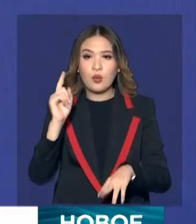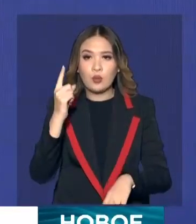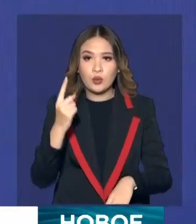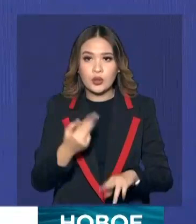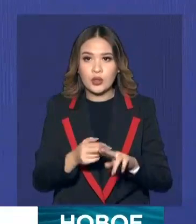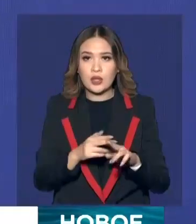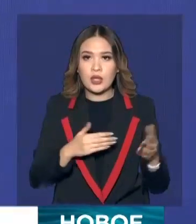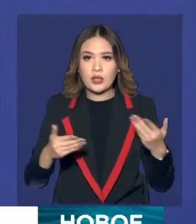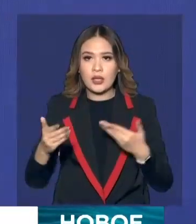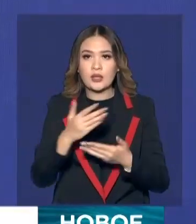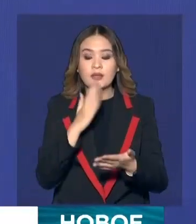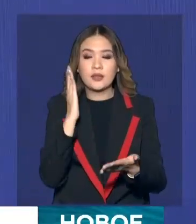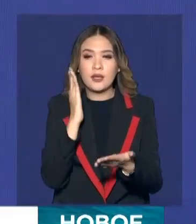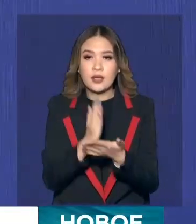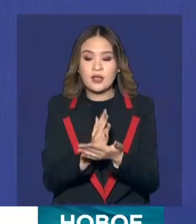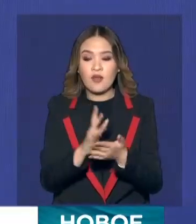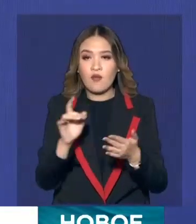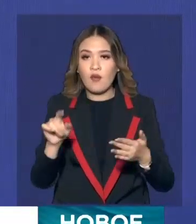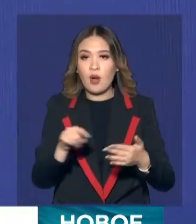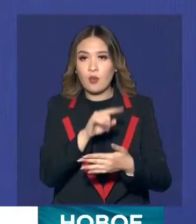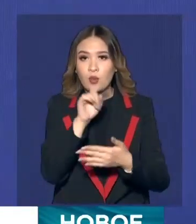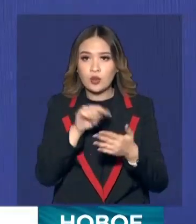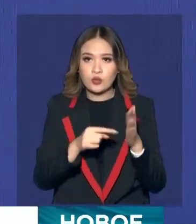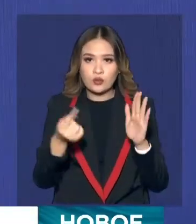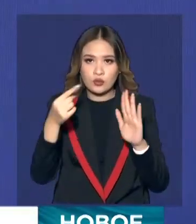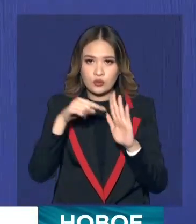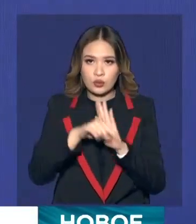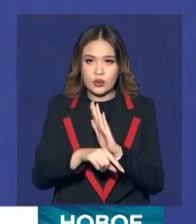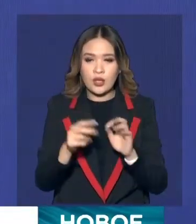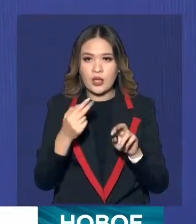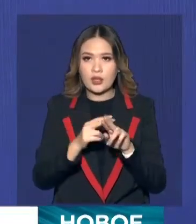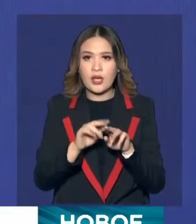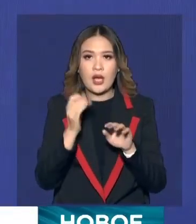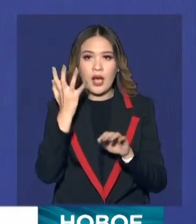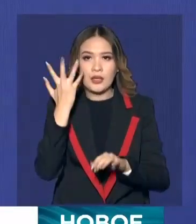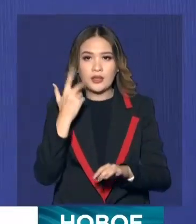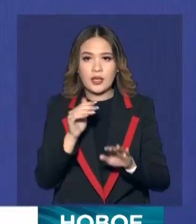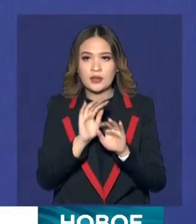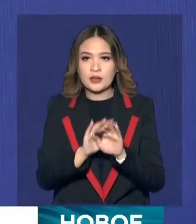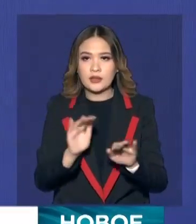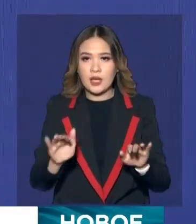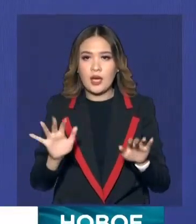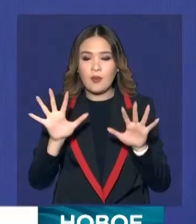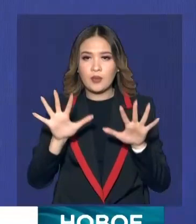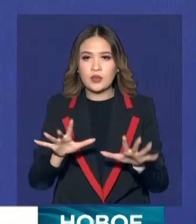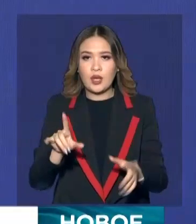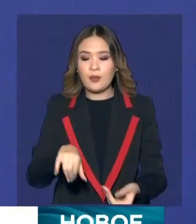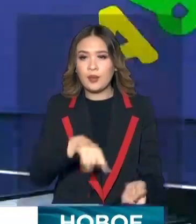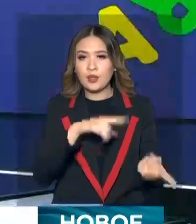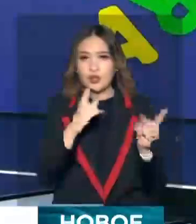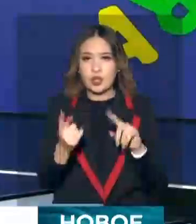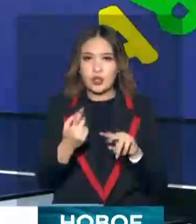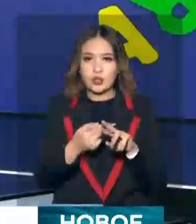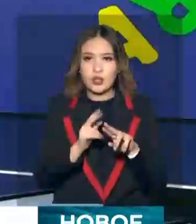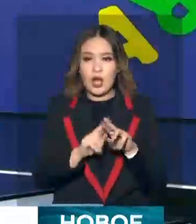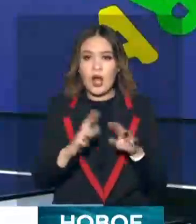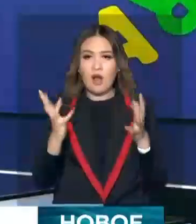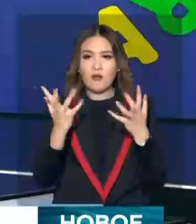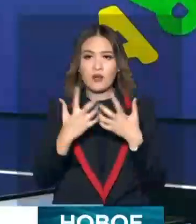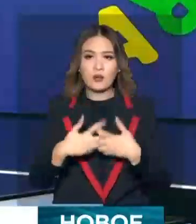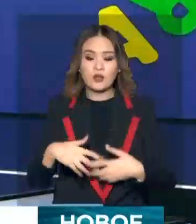есть, значит, вопрос вот внутренней миграции, когда дети, значит, из одного региона в другой переезжают, тогда, значит,